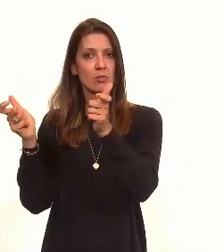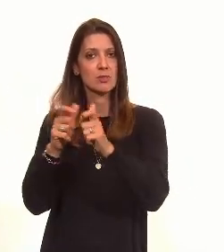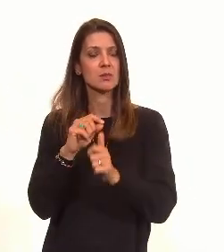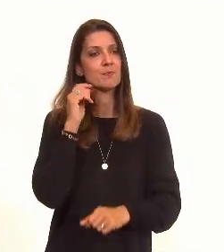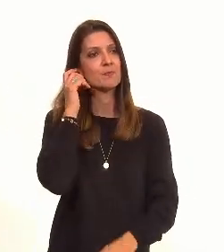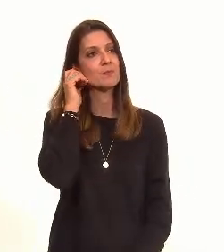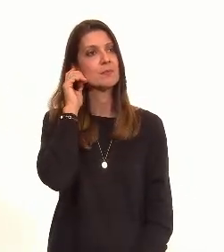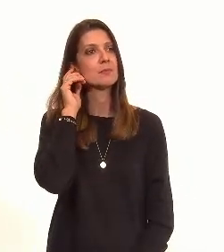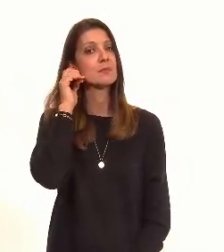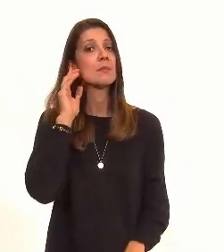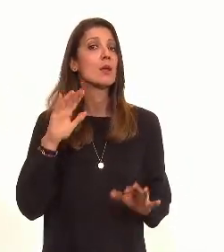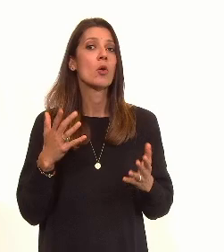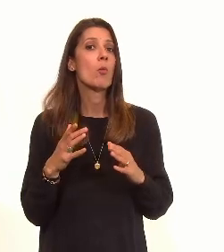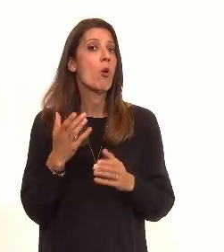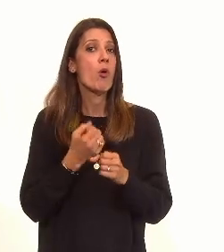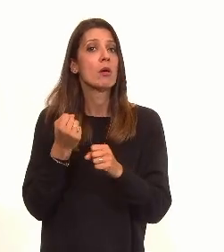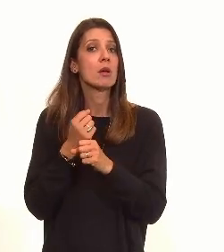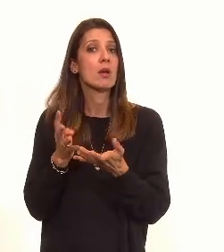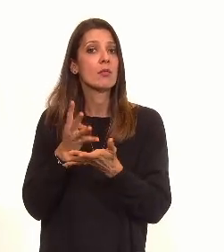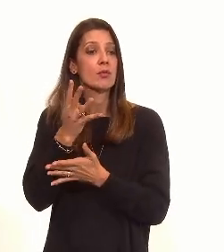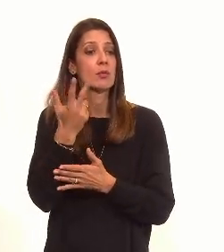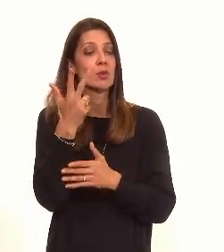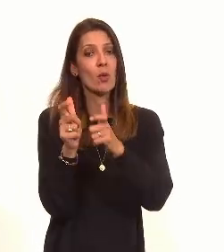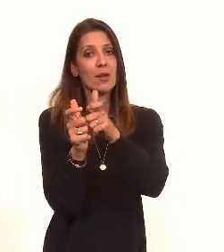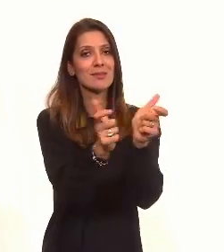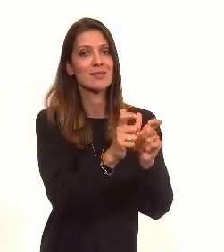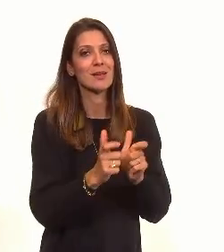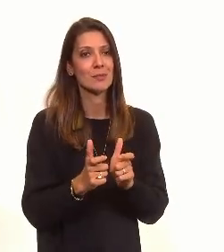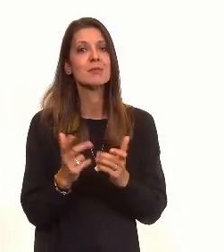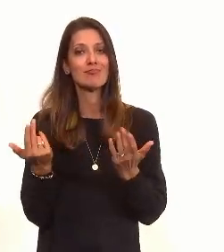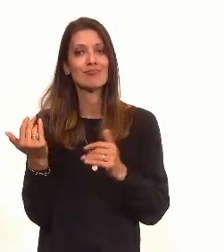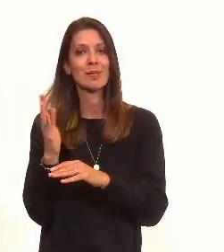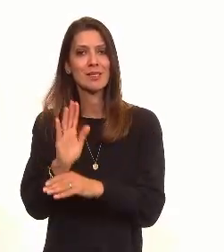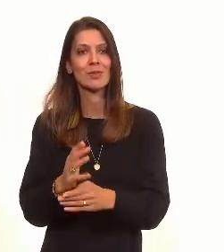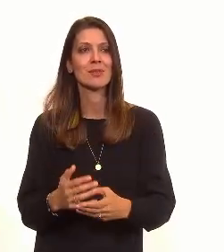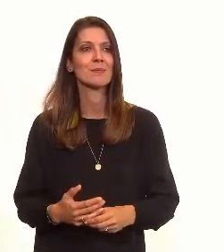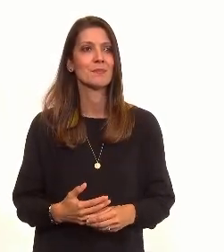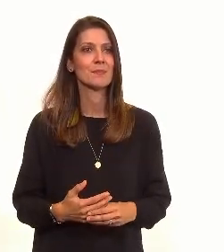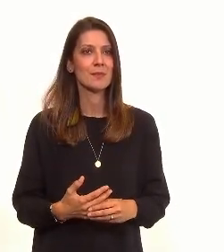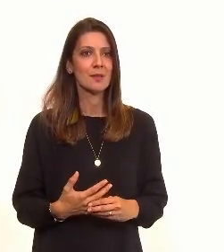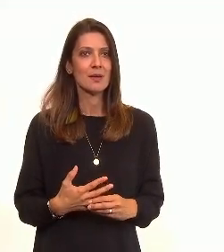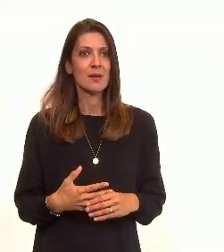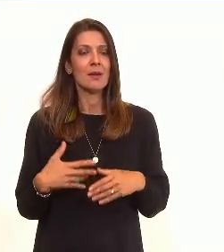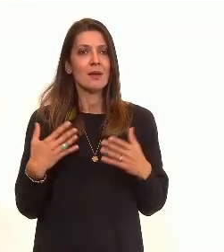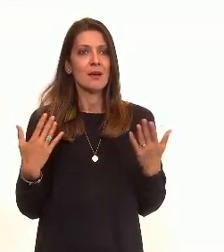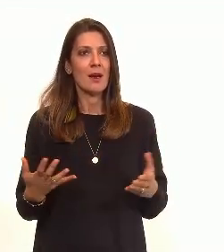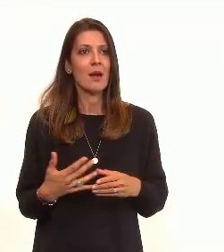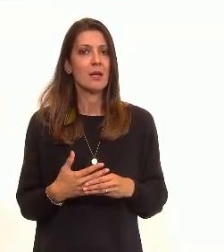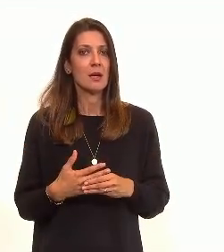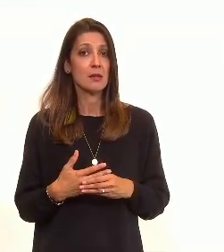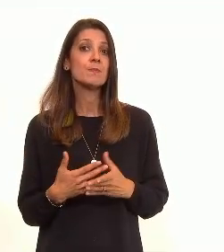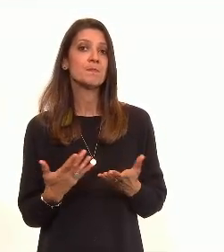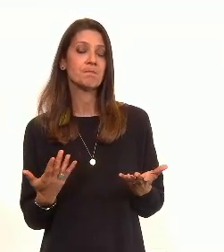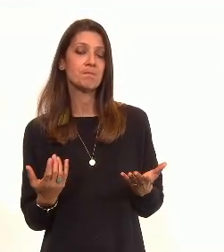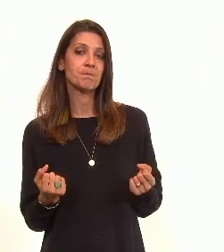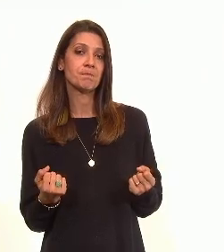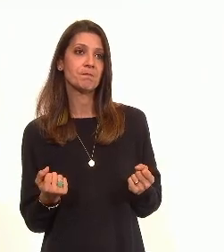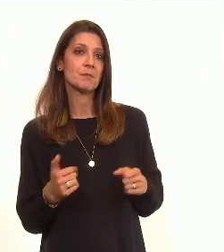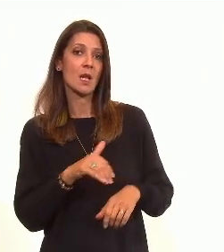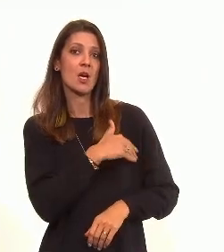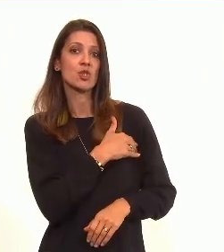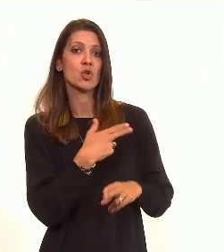dans la société et ce qui se passait en dehors des murs. Et on avait souvent cette réponse de se dire maintenant que je suis rentrée en EHPAD, finalement ce qui se passe à